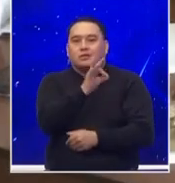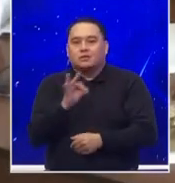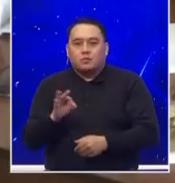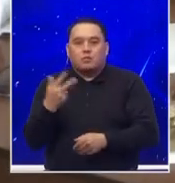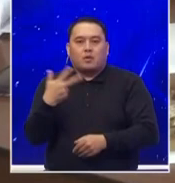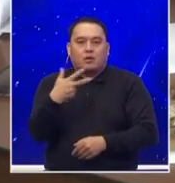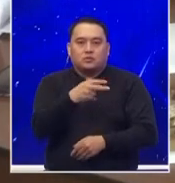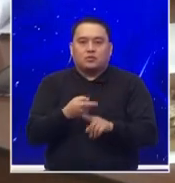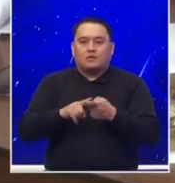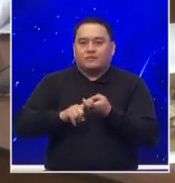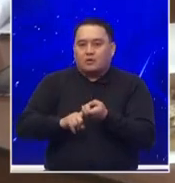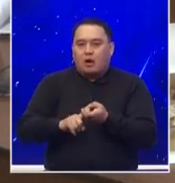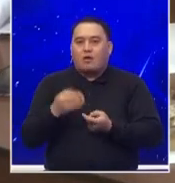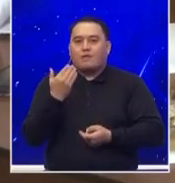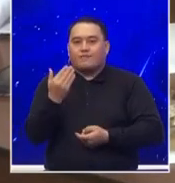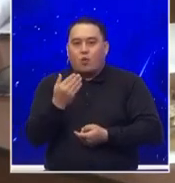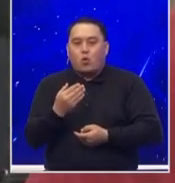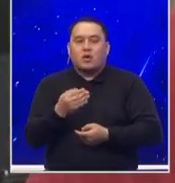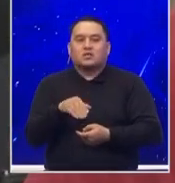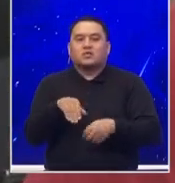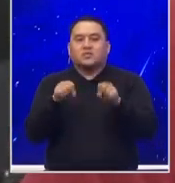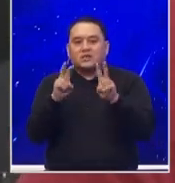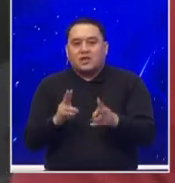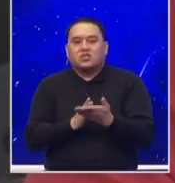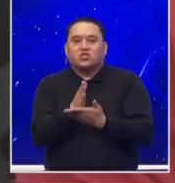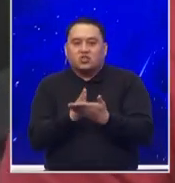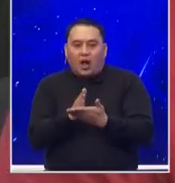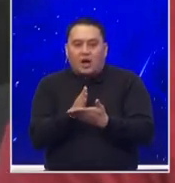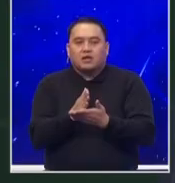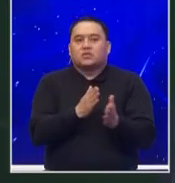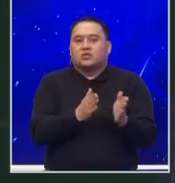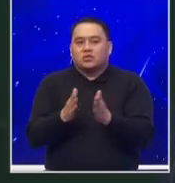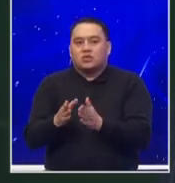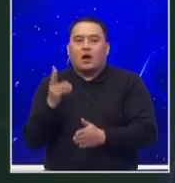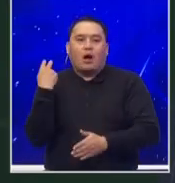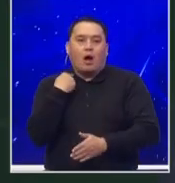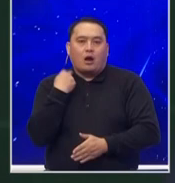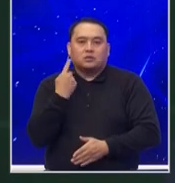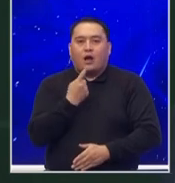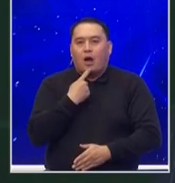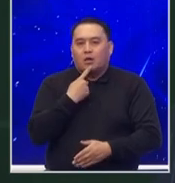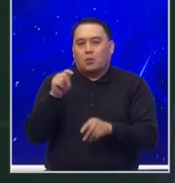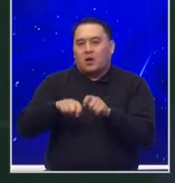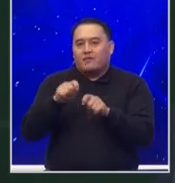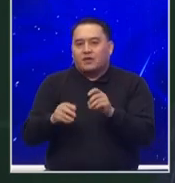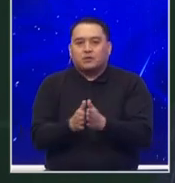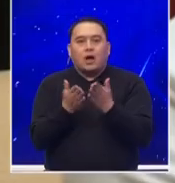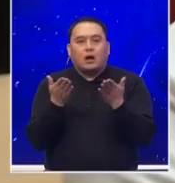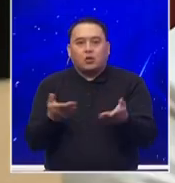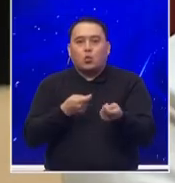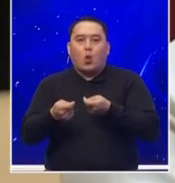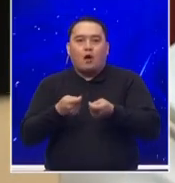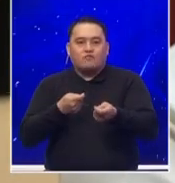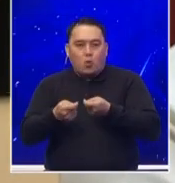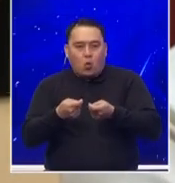заработной платы в зависимости от квалификационной категории. Заведение дисциплин на английском языке, проверку тетрадей, классное руководство